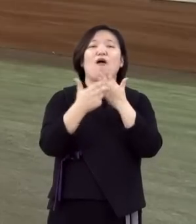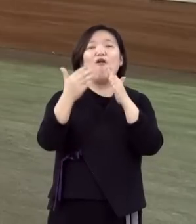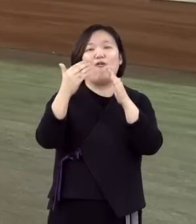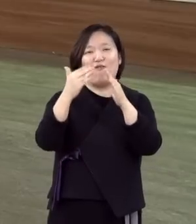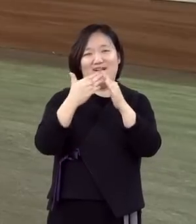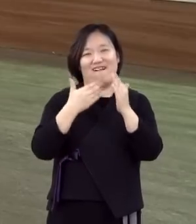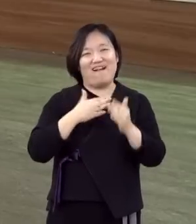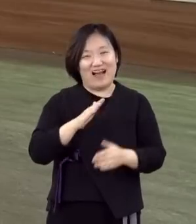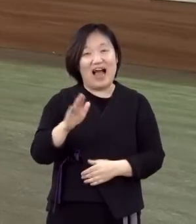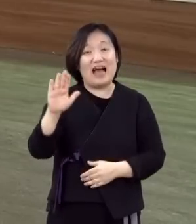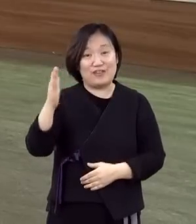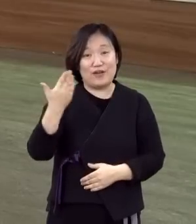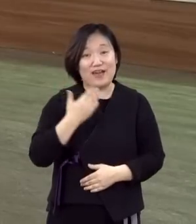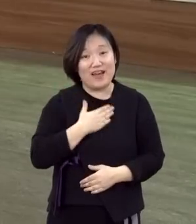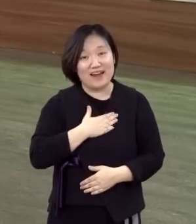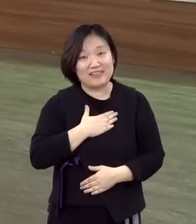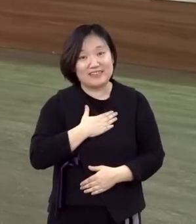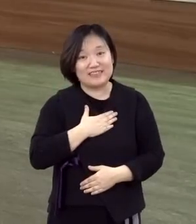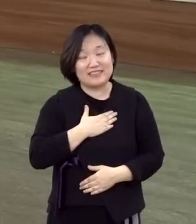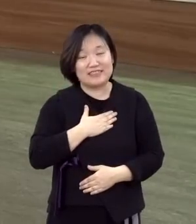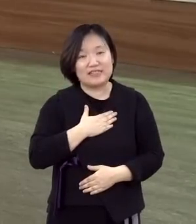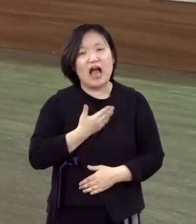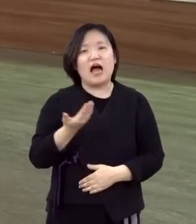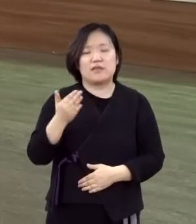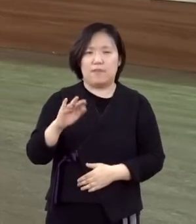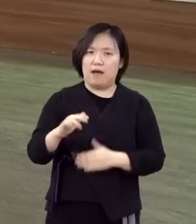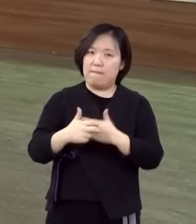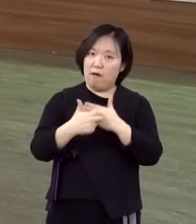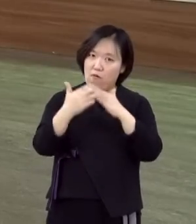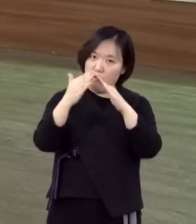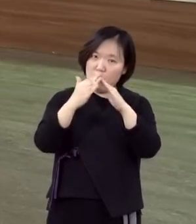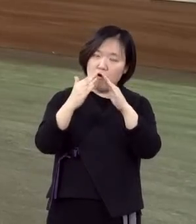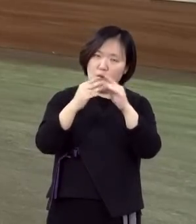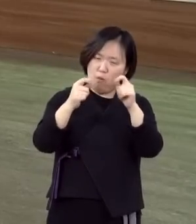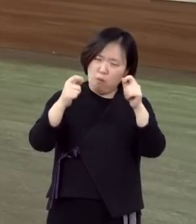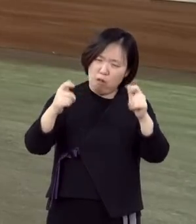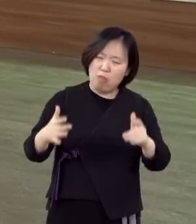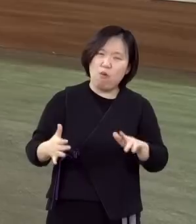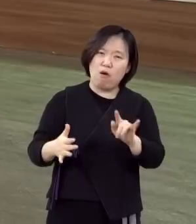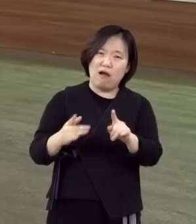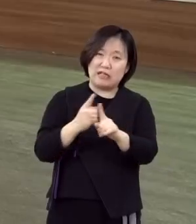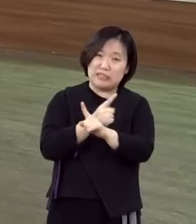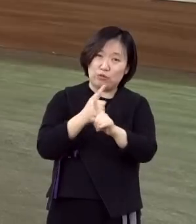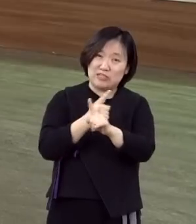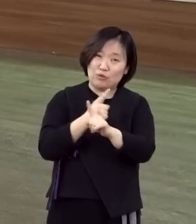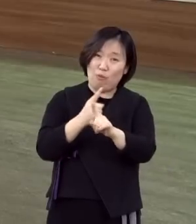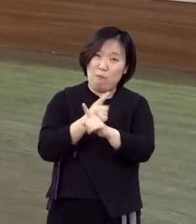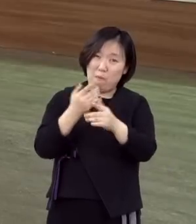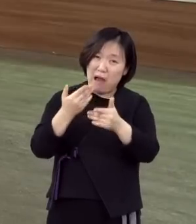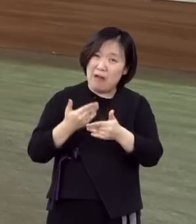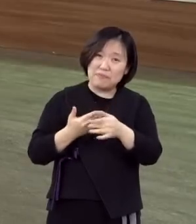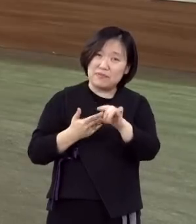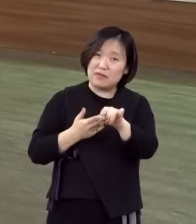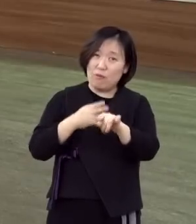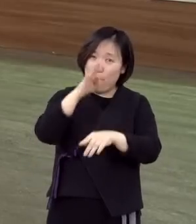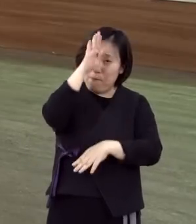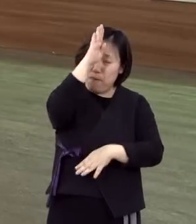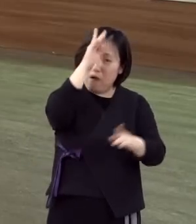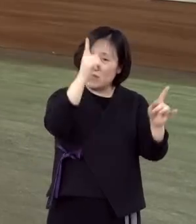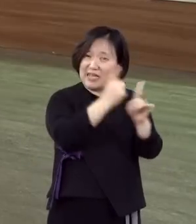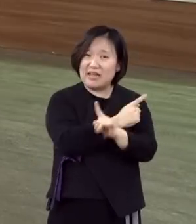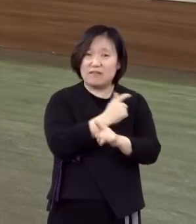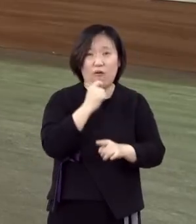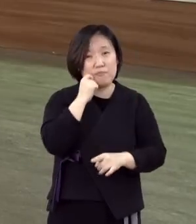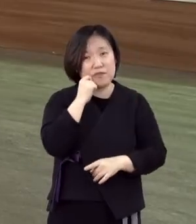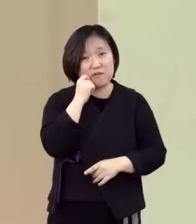가보셔야 하지만, 오랫동안병원에다녔는데도상태가 나아지지않는다면